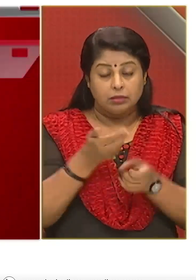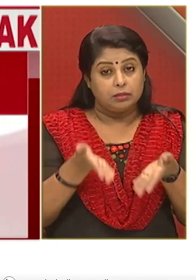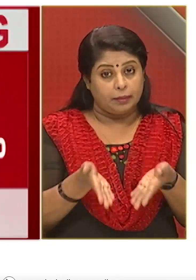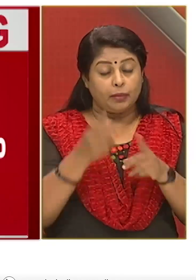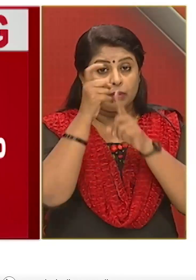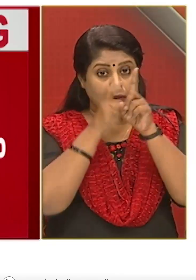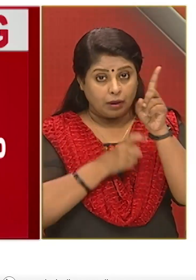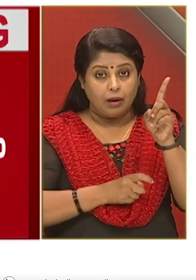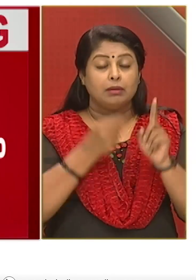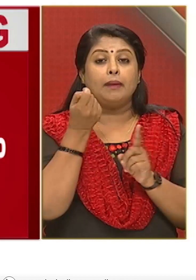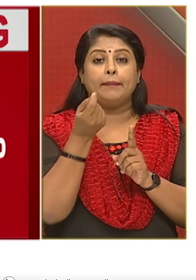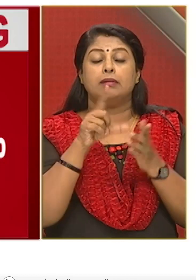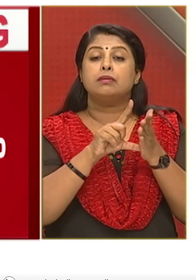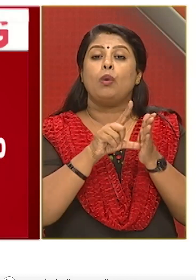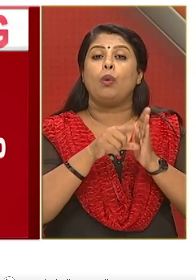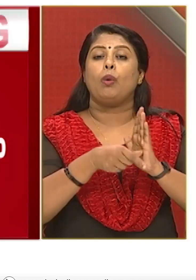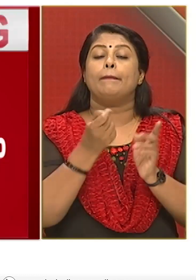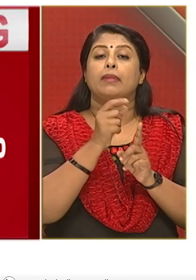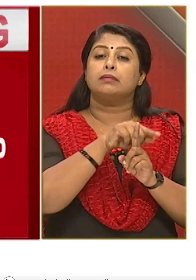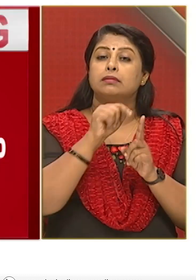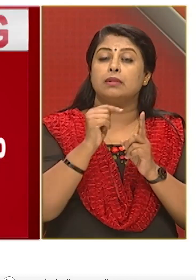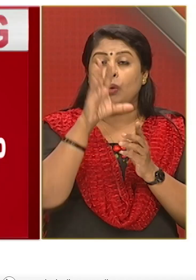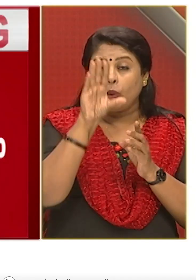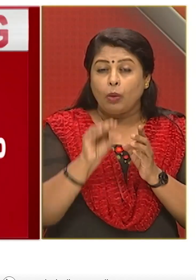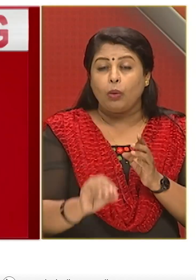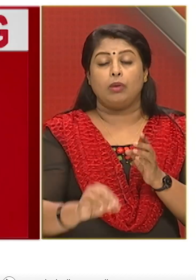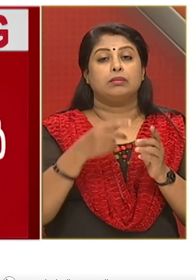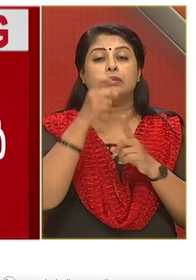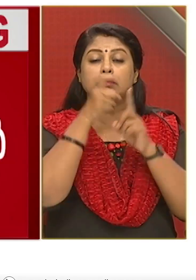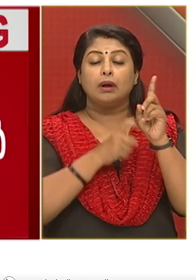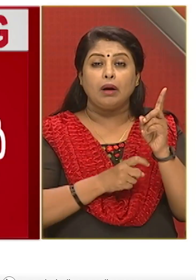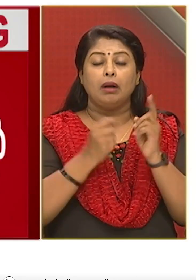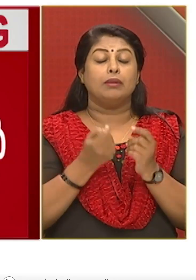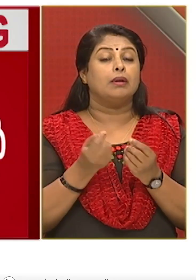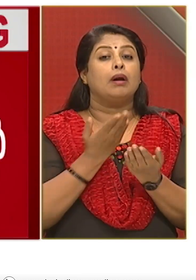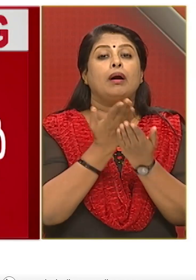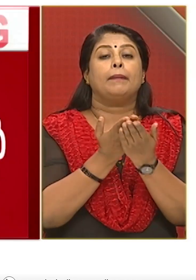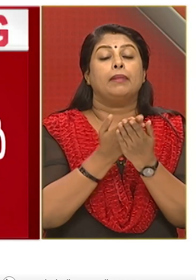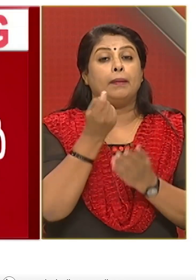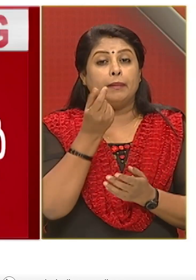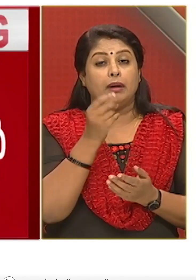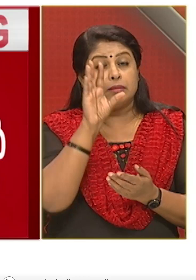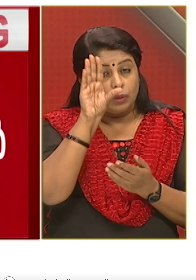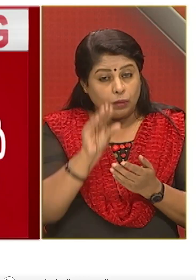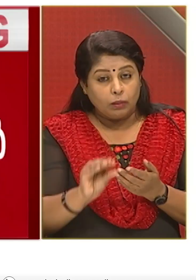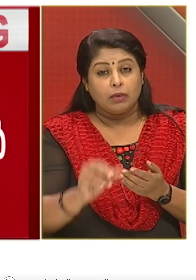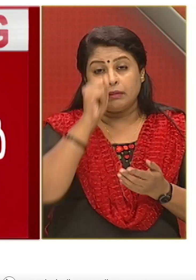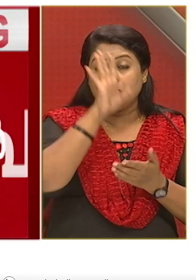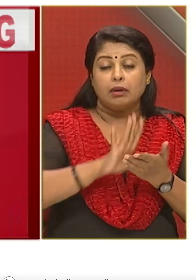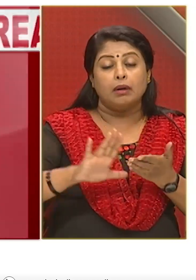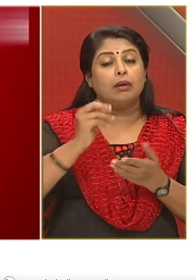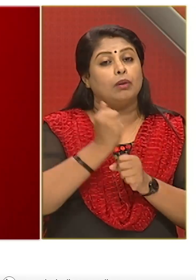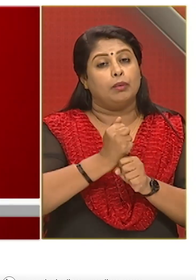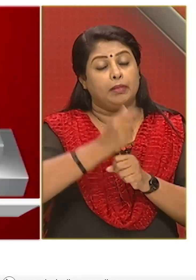ഇപ്പോൾ സംസ്ഥാനത്തിന്റെ വായ്പാ വിഹിതം വീണ്ടും കേന്ദ്രം വെട്ടിക്കുറച്ച സംഭവം. സംസ്ഥാനത്തിന് എടുക്കാനാകുന്ന വായ്പയിൽ വലിയ തോതിലാണ് കേന്ദ്രം വെട്ടിക്കുറവ്